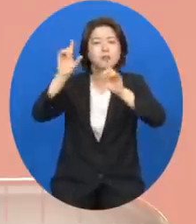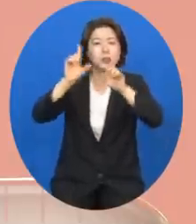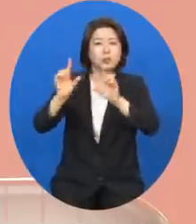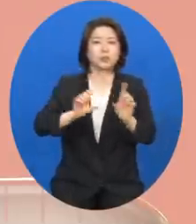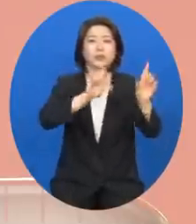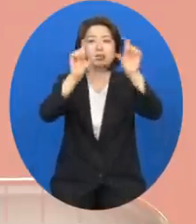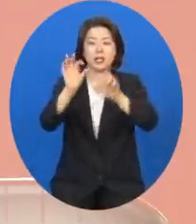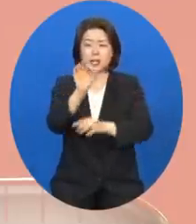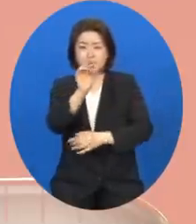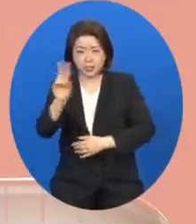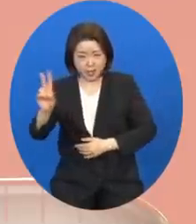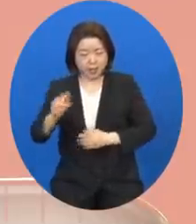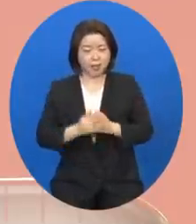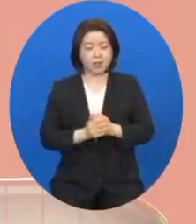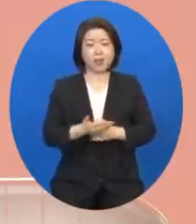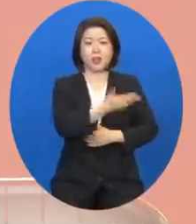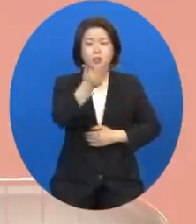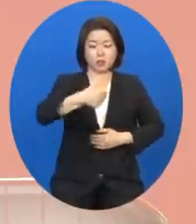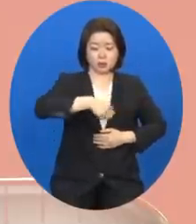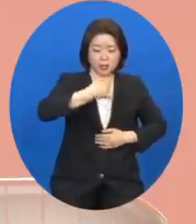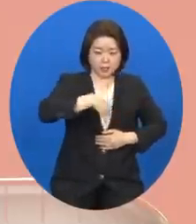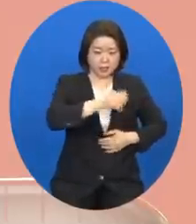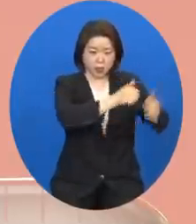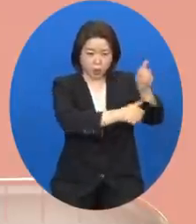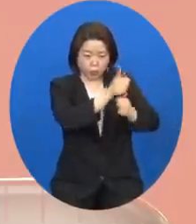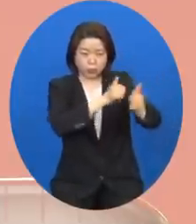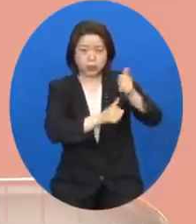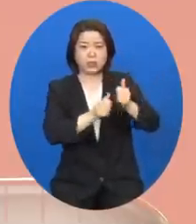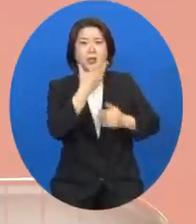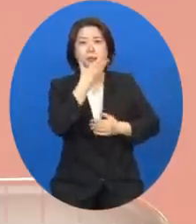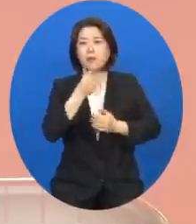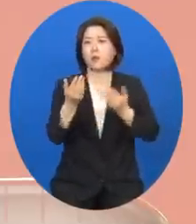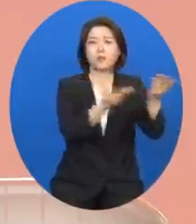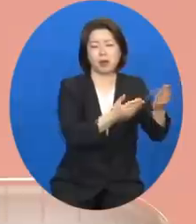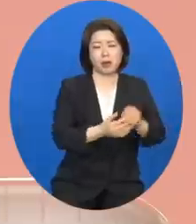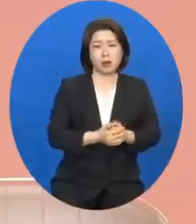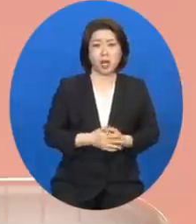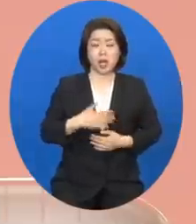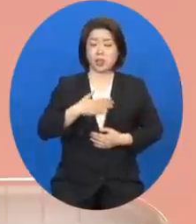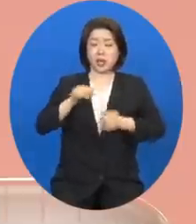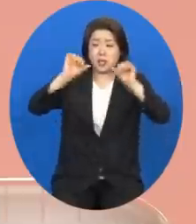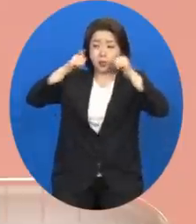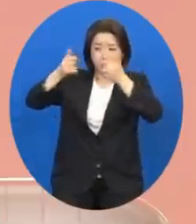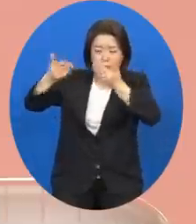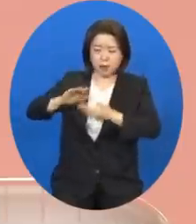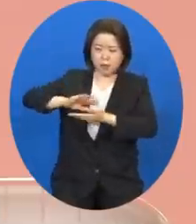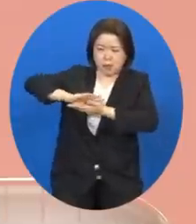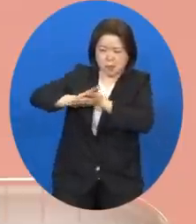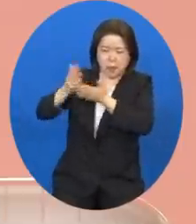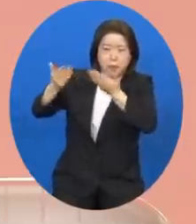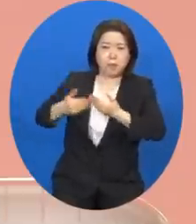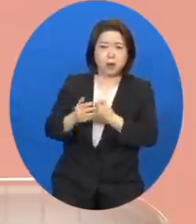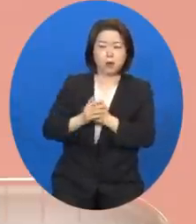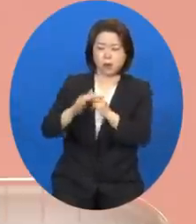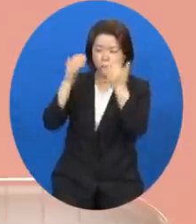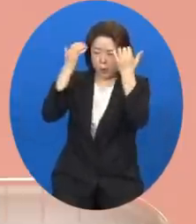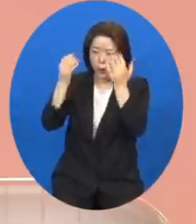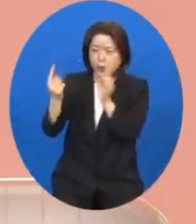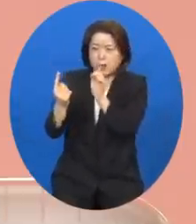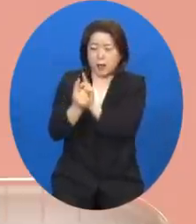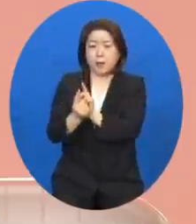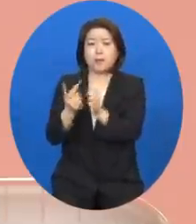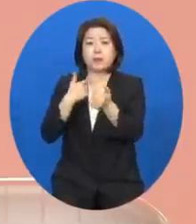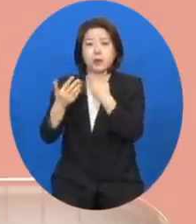여러분의 후손들이 복을 받는 거예요. 조롱을 받기도 하고 핍박을 당하기도 하고 고난을 겪기도